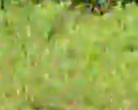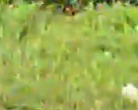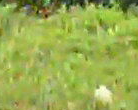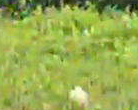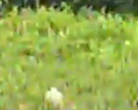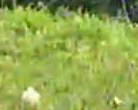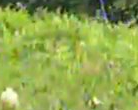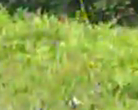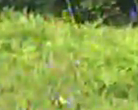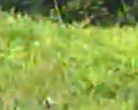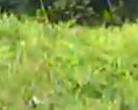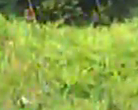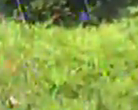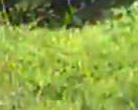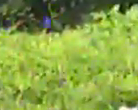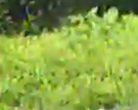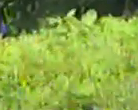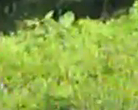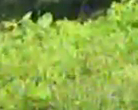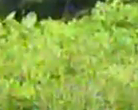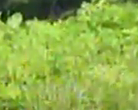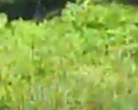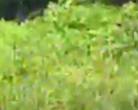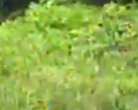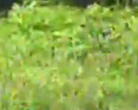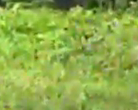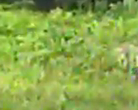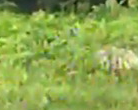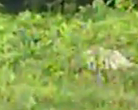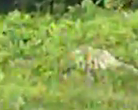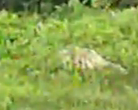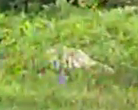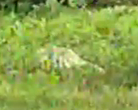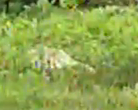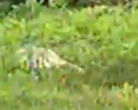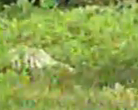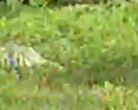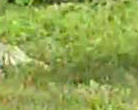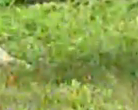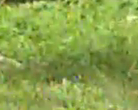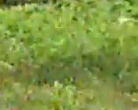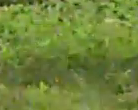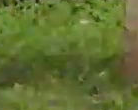Tieno, KTN News for the special report, The Forgotten Generation.